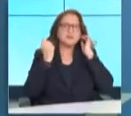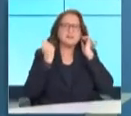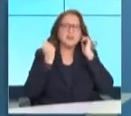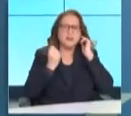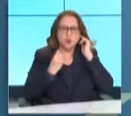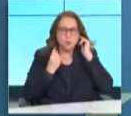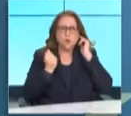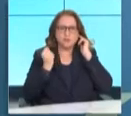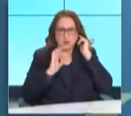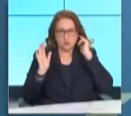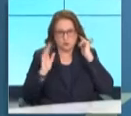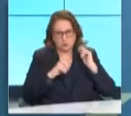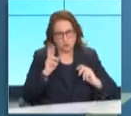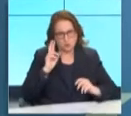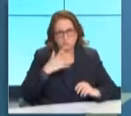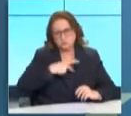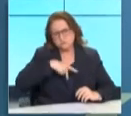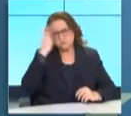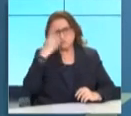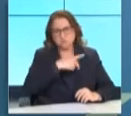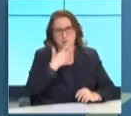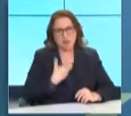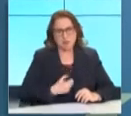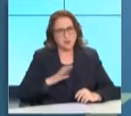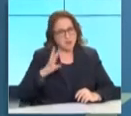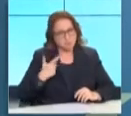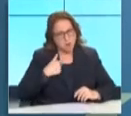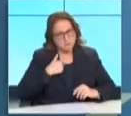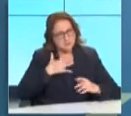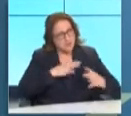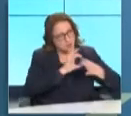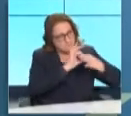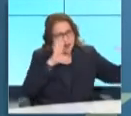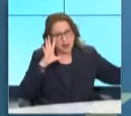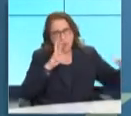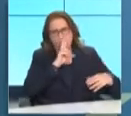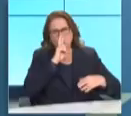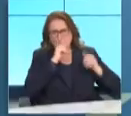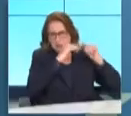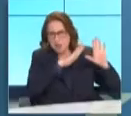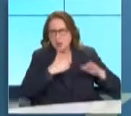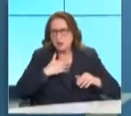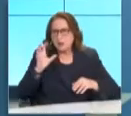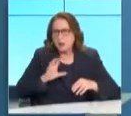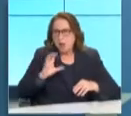διαπραγμάτευση με τους προμηθευτές φυσικού αερίου. Ένα πολύ σημαντικό λοιπόν πρώτο βήμα, το οποίο η Ελλάδα στήριξε